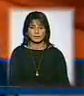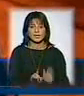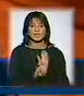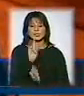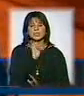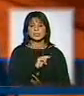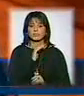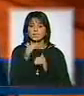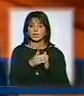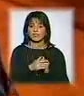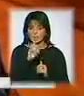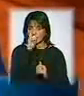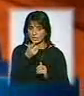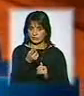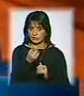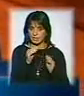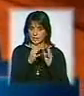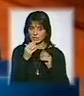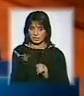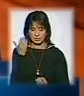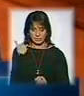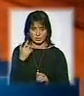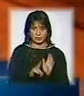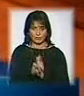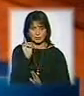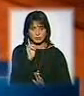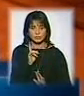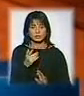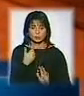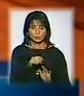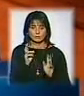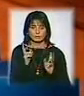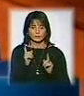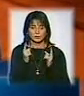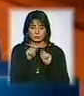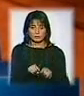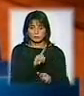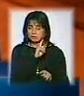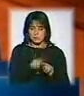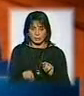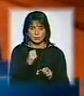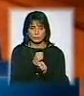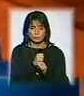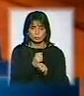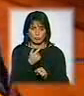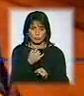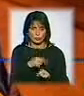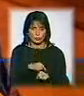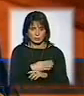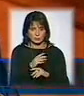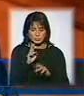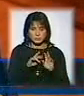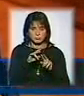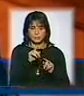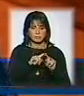დავიწყეთ სამუშაოები დაახლოებით 1 თვის და 10 დღის წინ. შემოვედით ასე ვთქვათ სწრაფ რეჟიმში. პროექტირება,